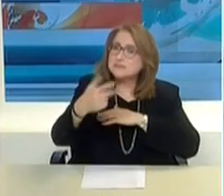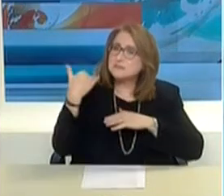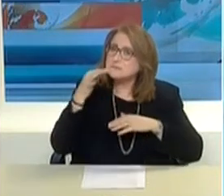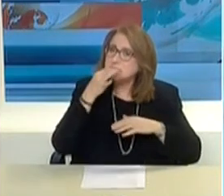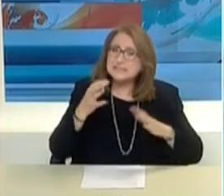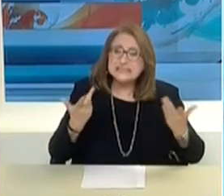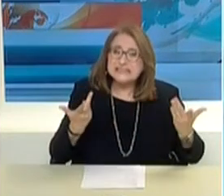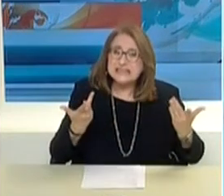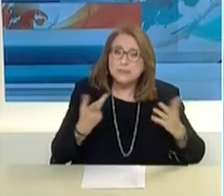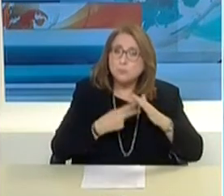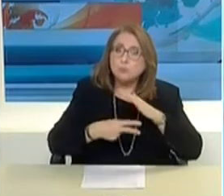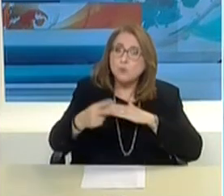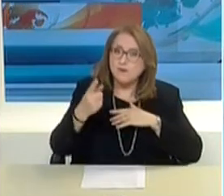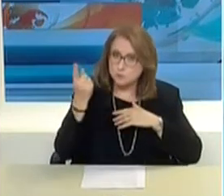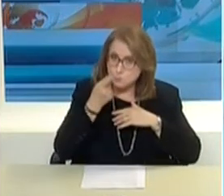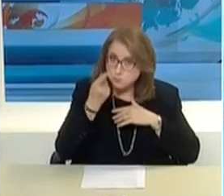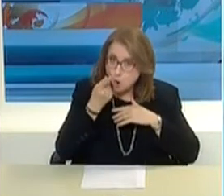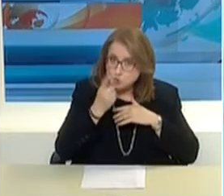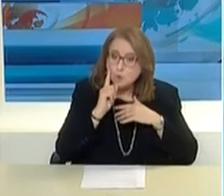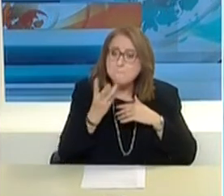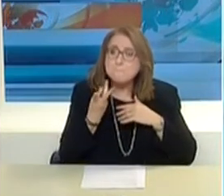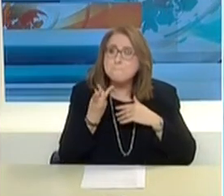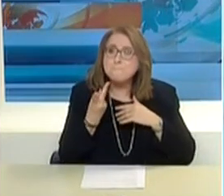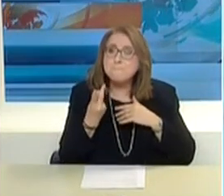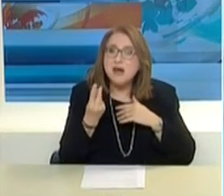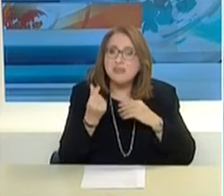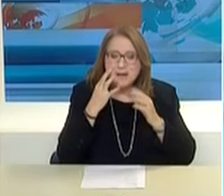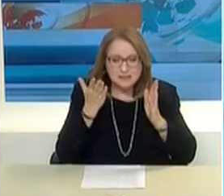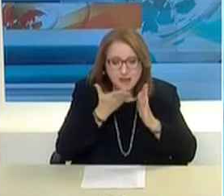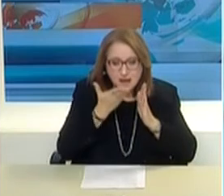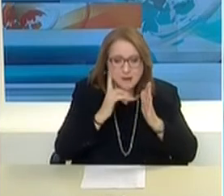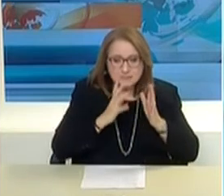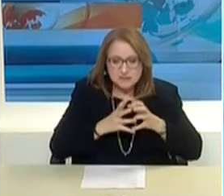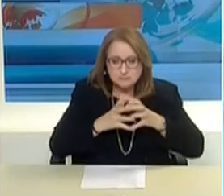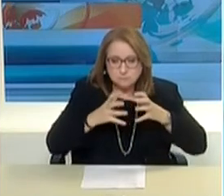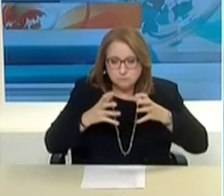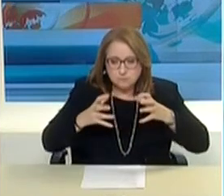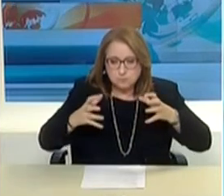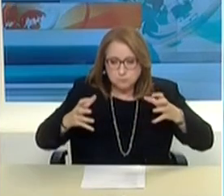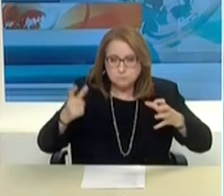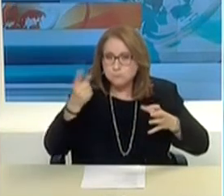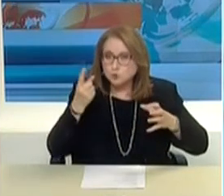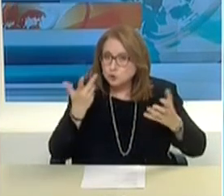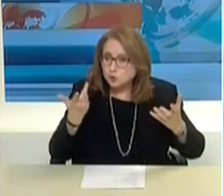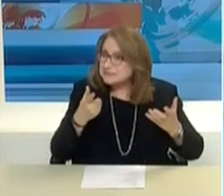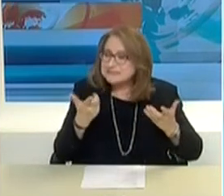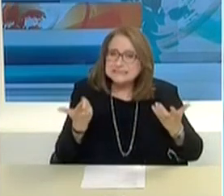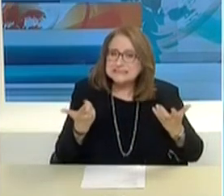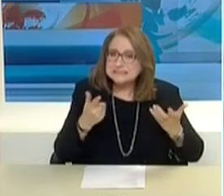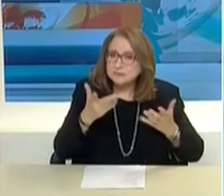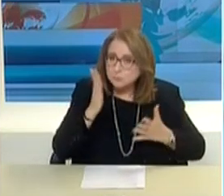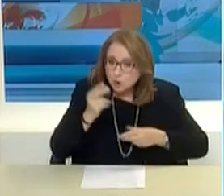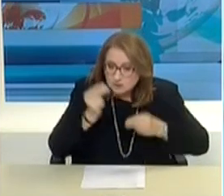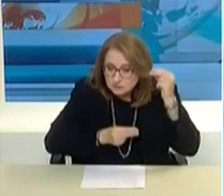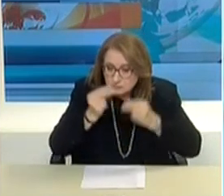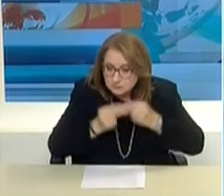στο μαθηματικό μοντέλο, το οποίο είπατε πιο πριν, και υπάρχει κάποιος πολλαπλασιαστής που με βάση τα νέα κρούσματα μπορούμε να εκτιμήσουμε ή να